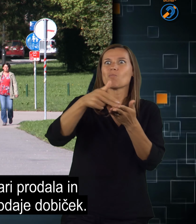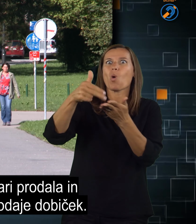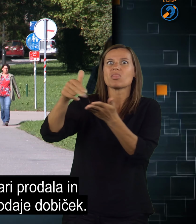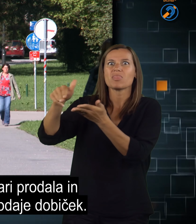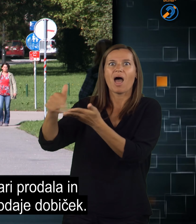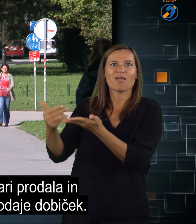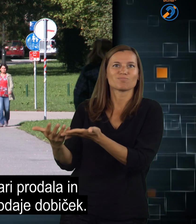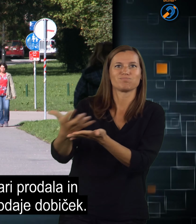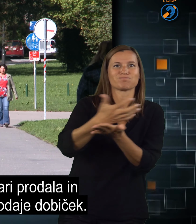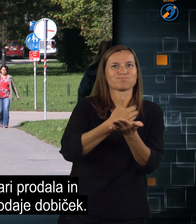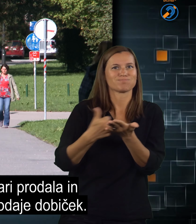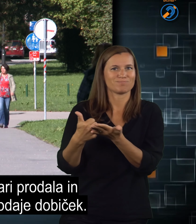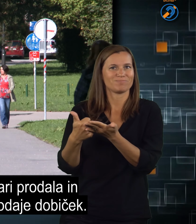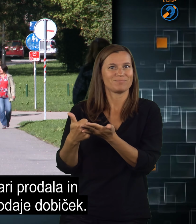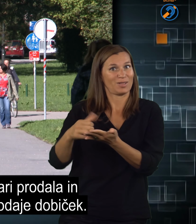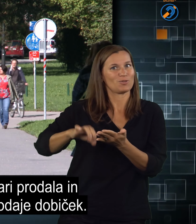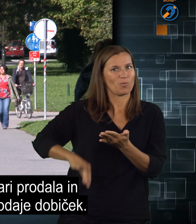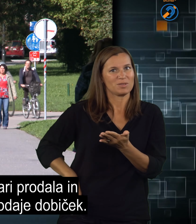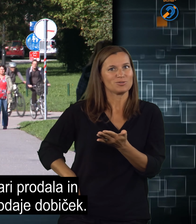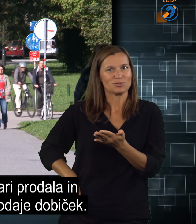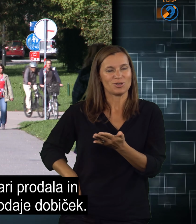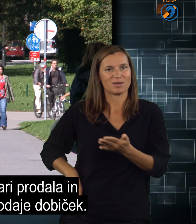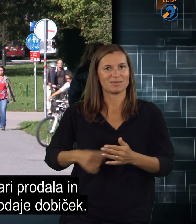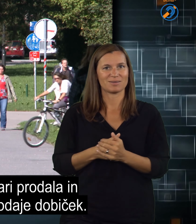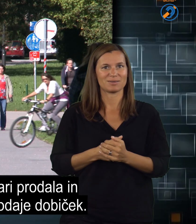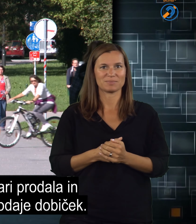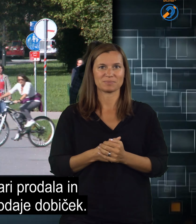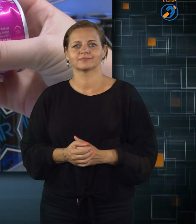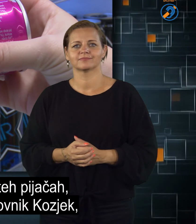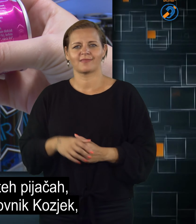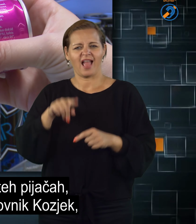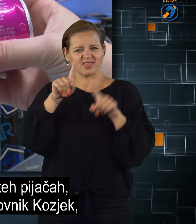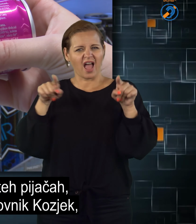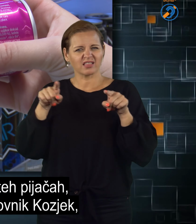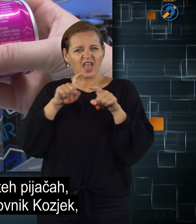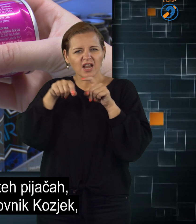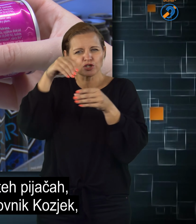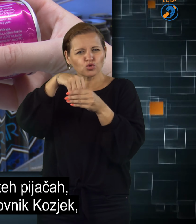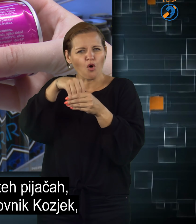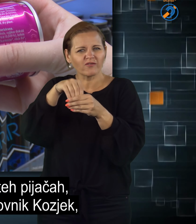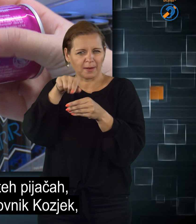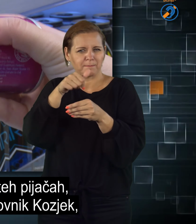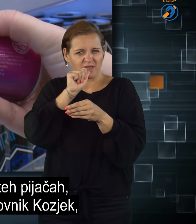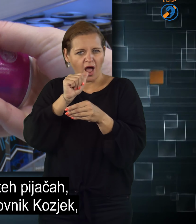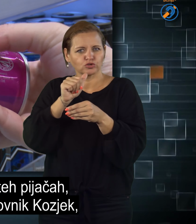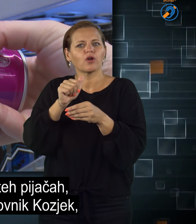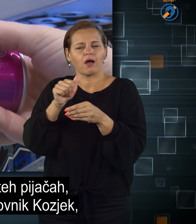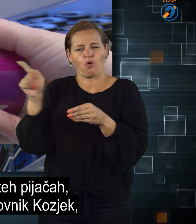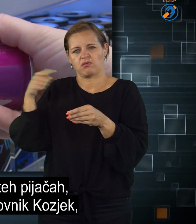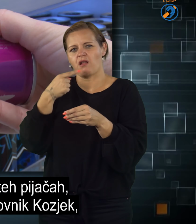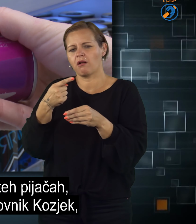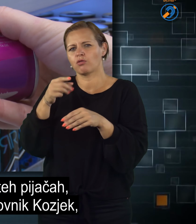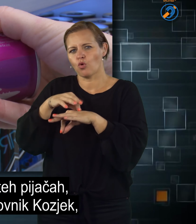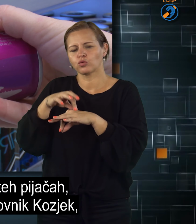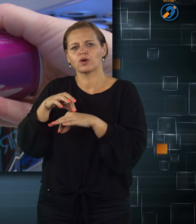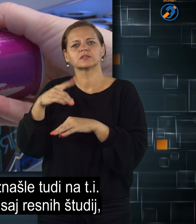potem pač imela od obsežne prodaje tudi dobiček. Nekatere snovi v teh pijačah, meni